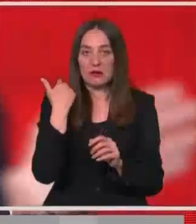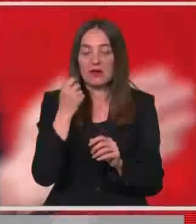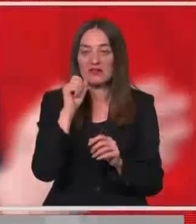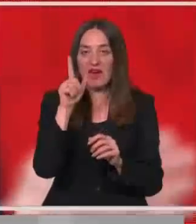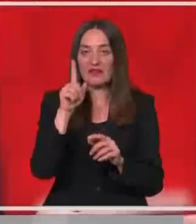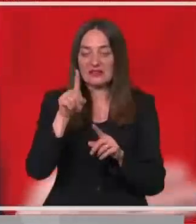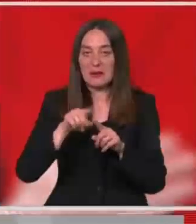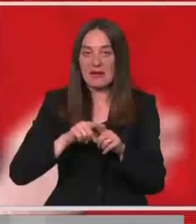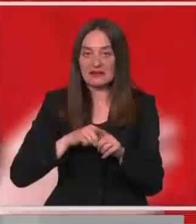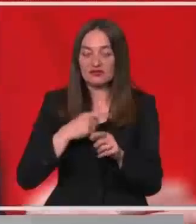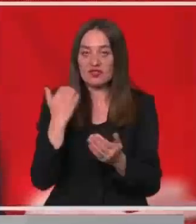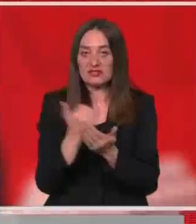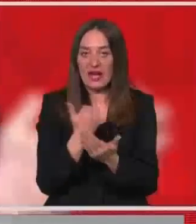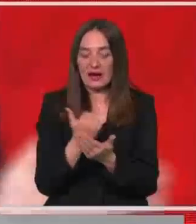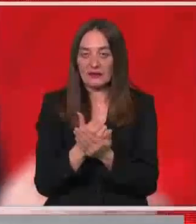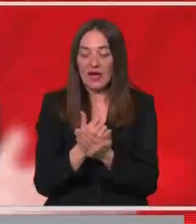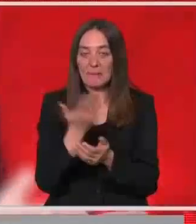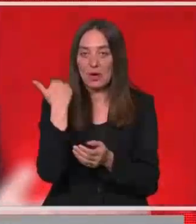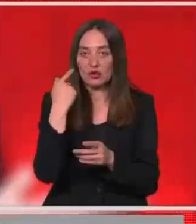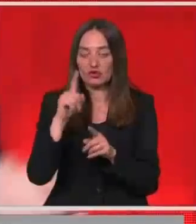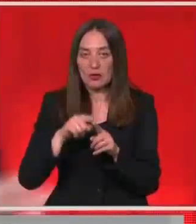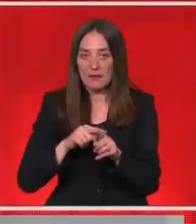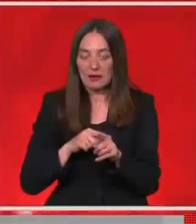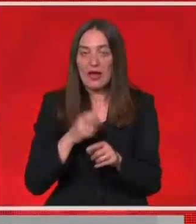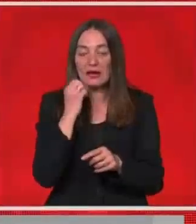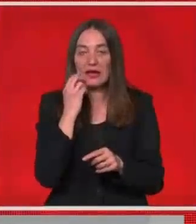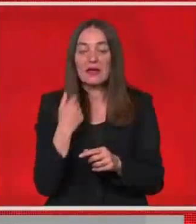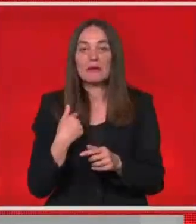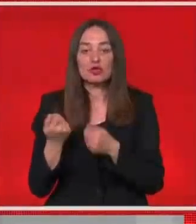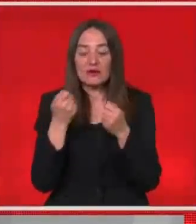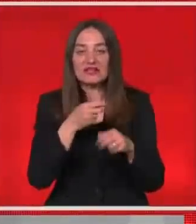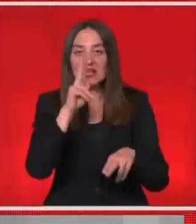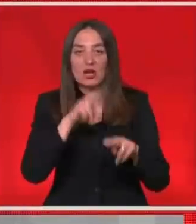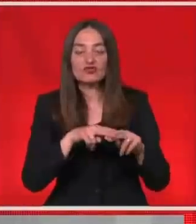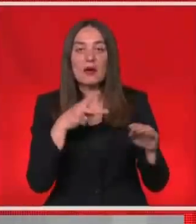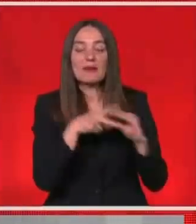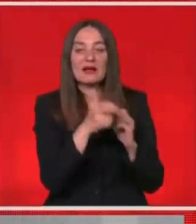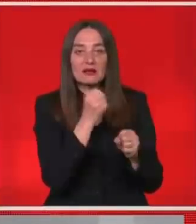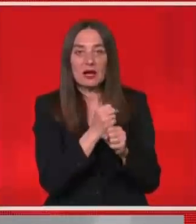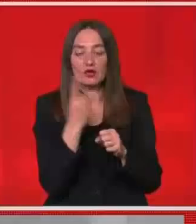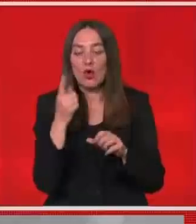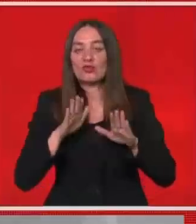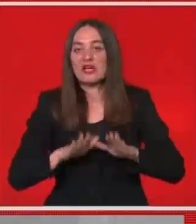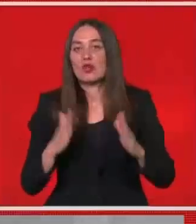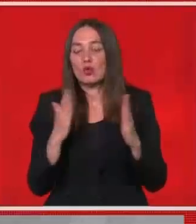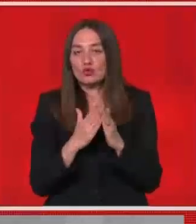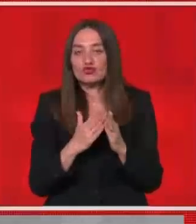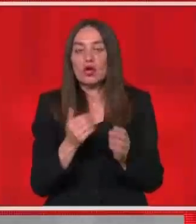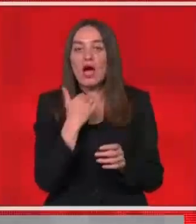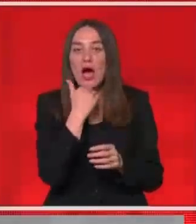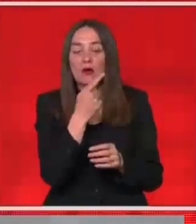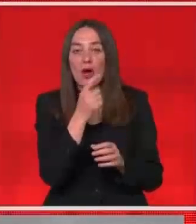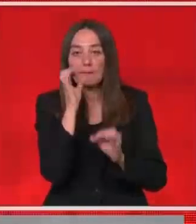12 mesečnih zarada iz proteklog perioda kada mu donese rešenje o prekidu rada. On sedi kući i